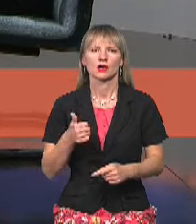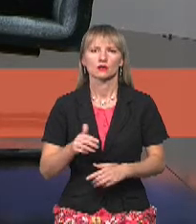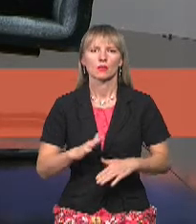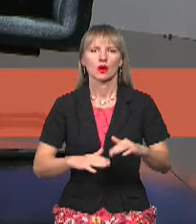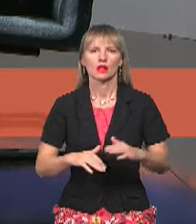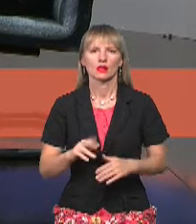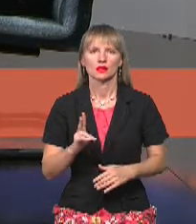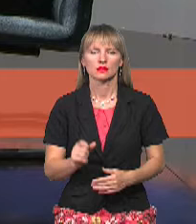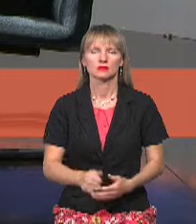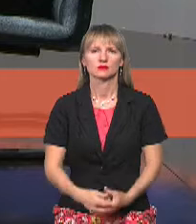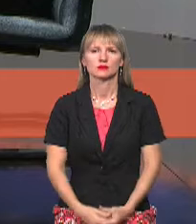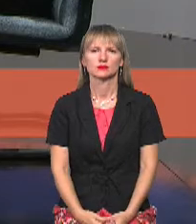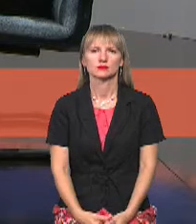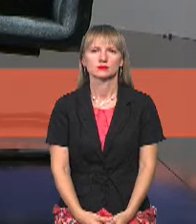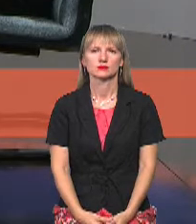практика.